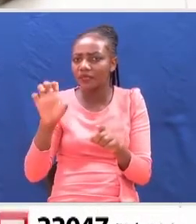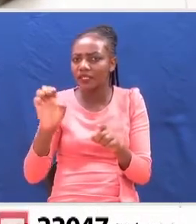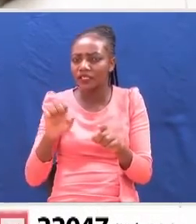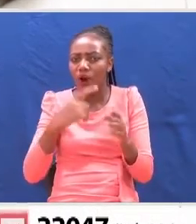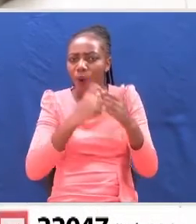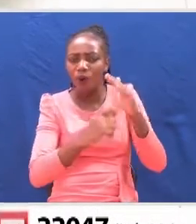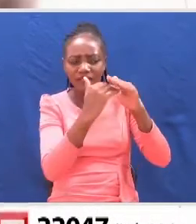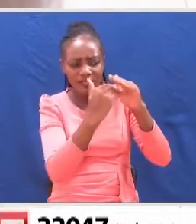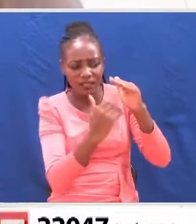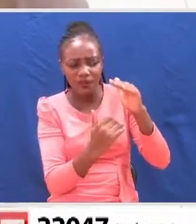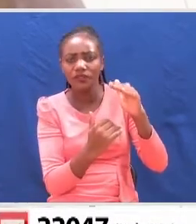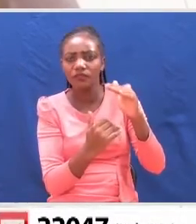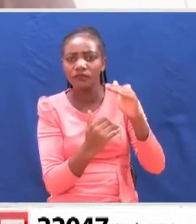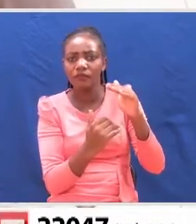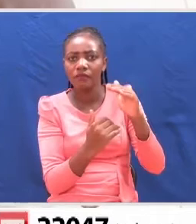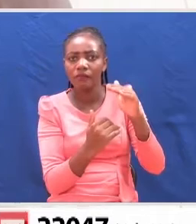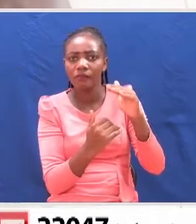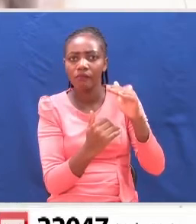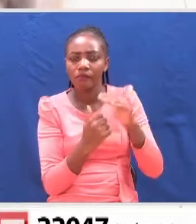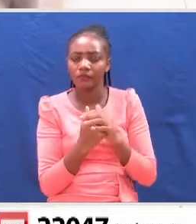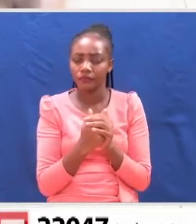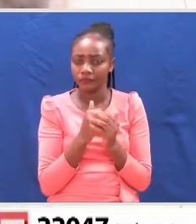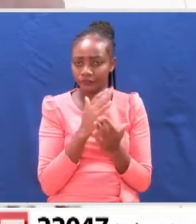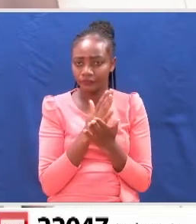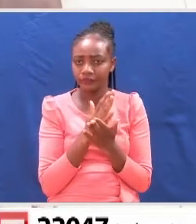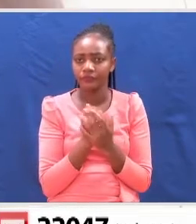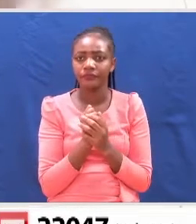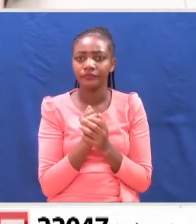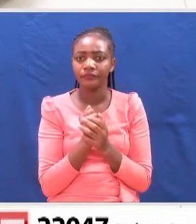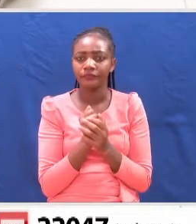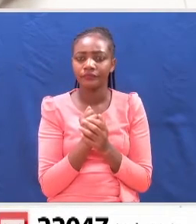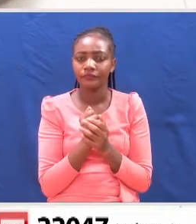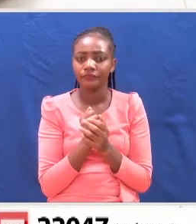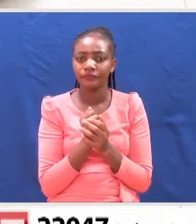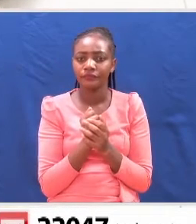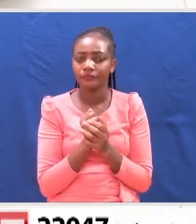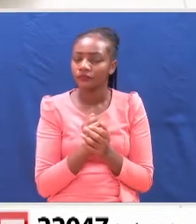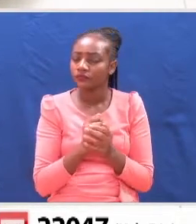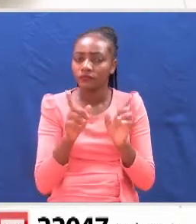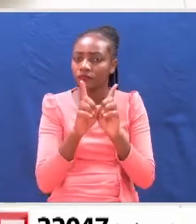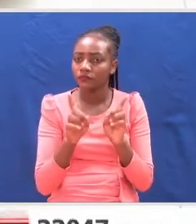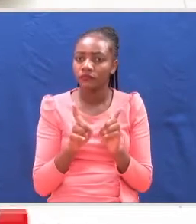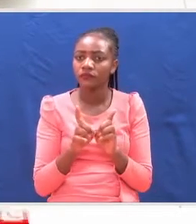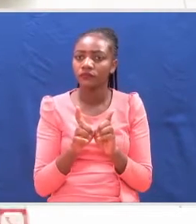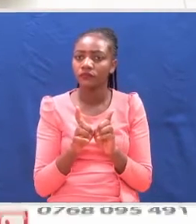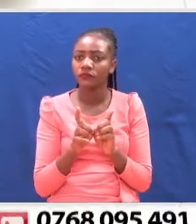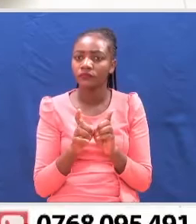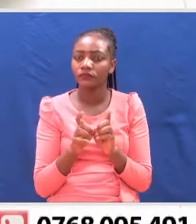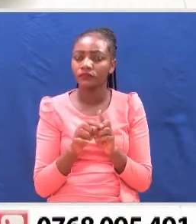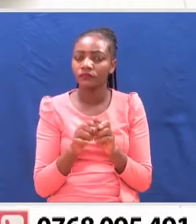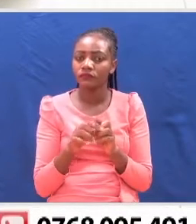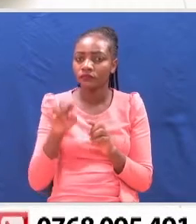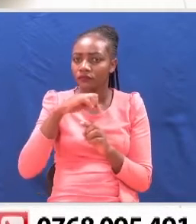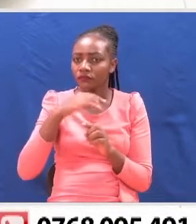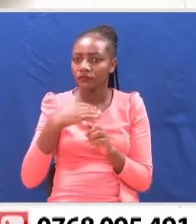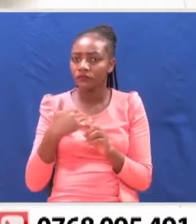It was controlled now by the supply and demand, ikarudi chini. Lakini wacha tungoje kwa sababu kuna vitengo